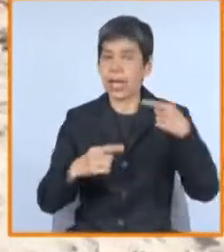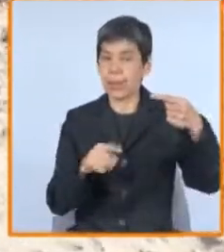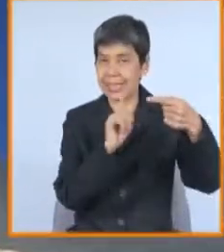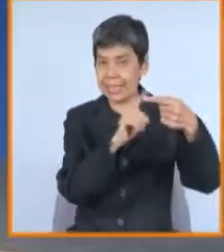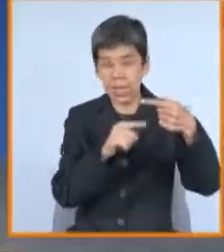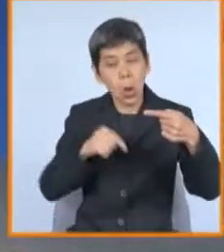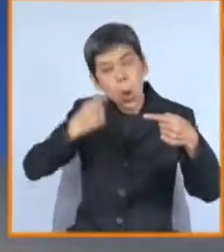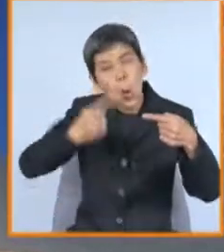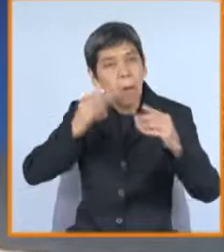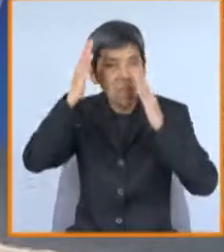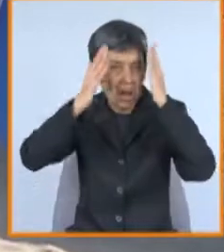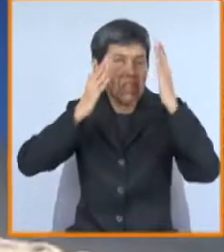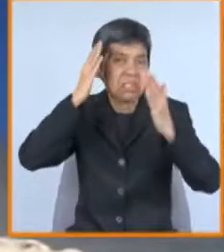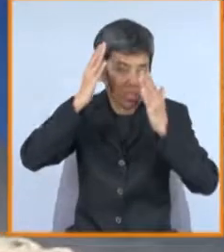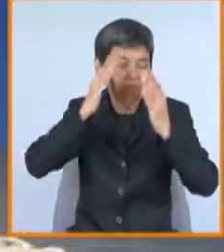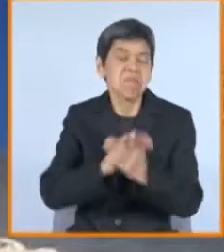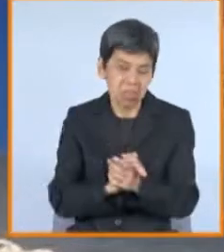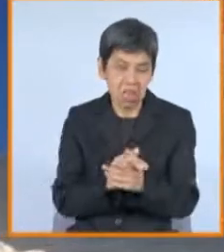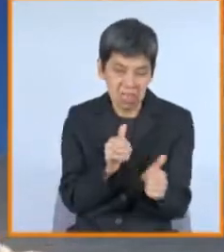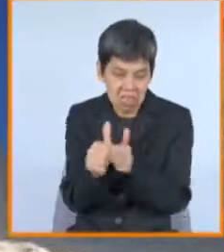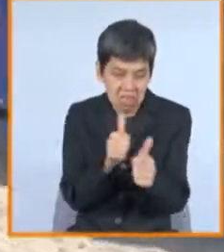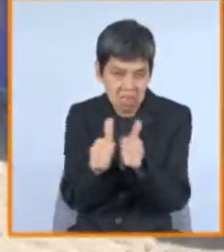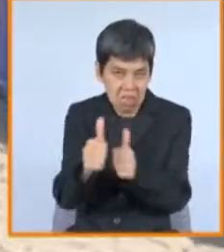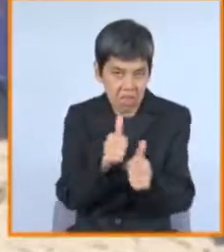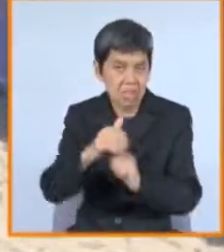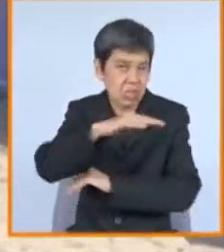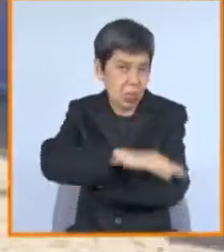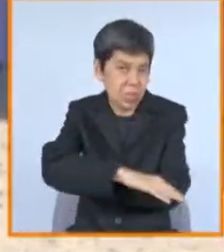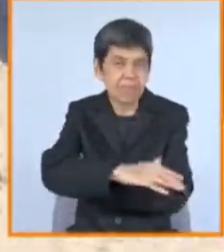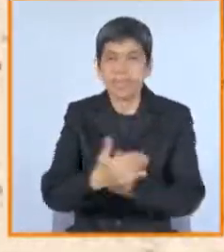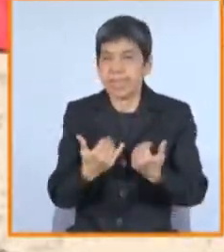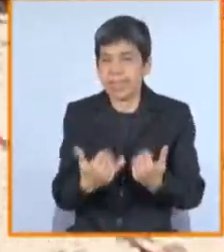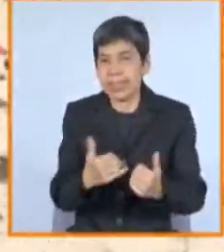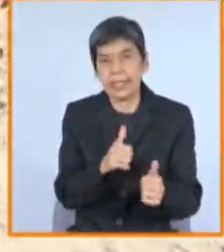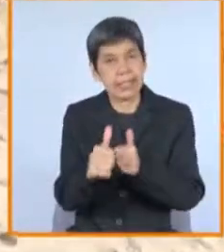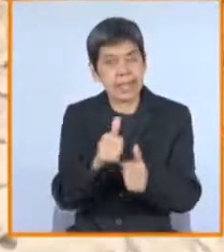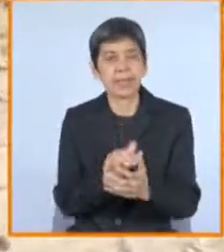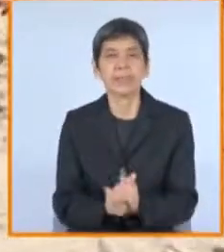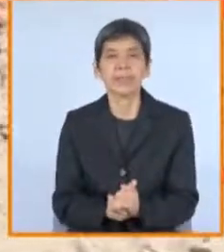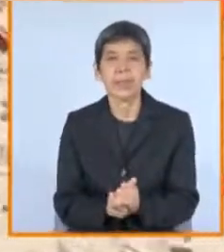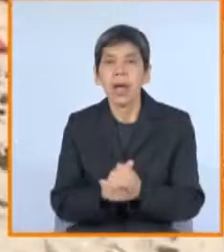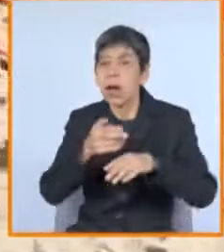คู่ปรับเก่าอย่างมาเลเซียที่จะลงแข่งขันกันในช่วงเย็นวันนี้ธนธรรม